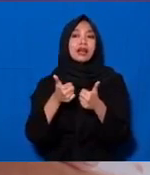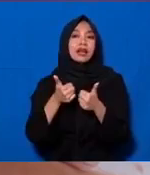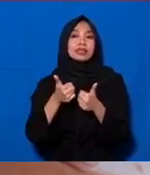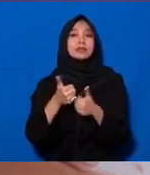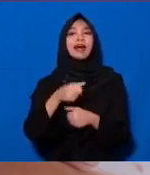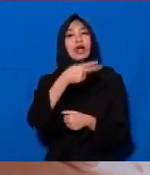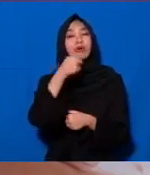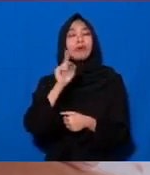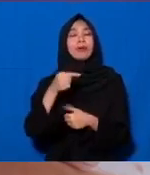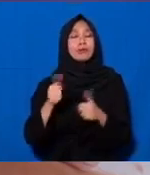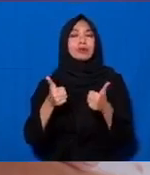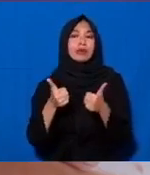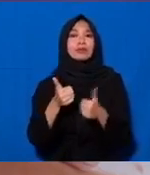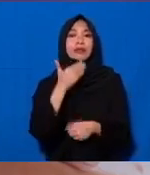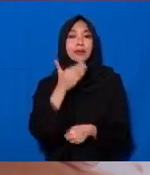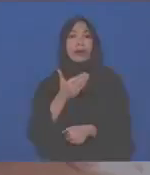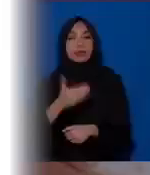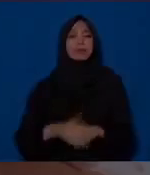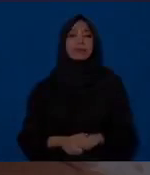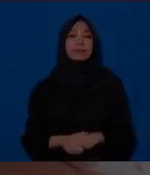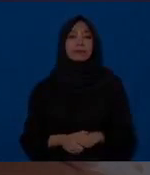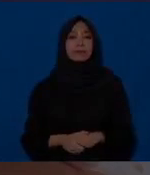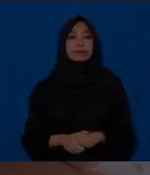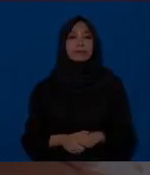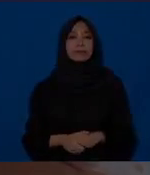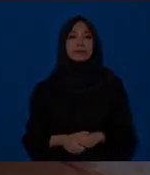pasti bisa terima kasih